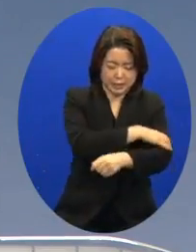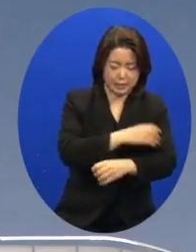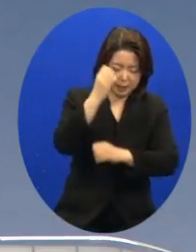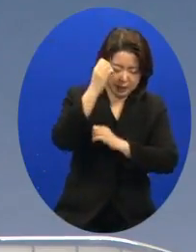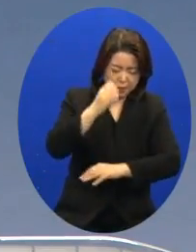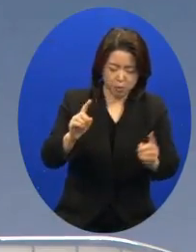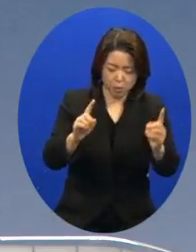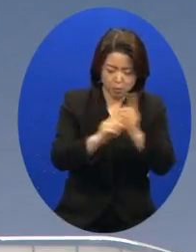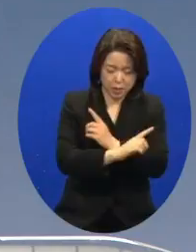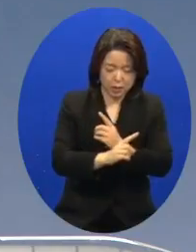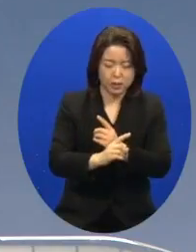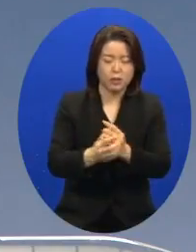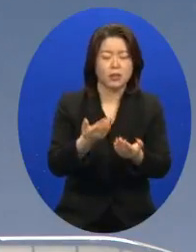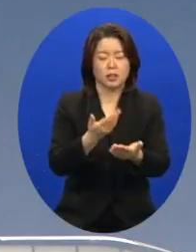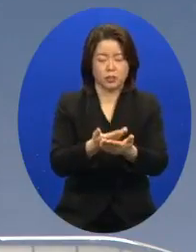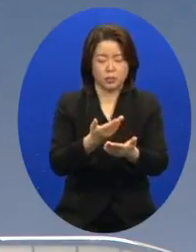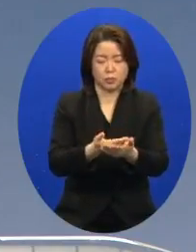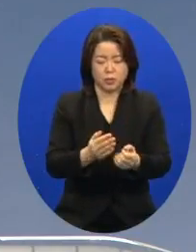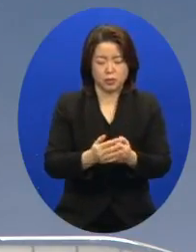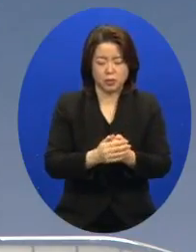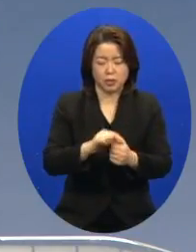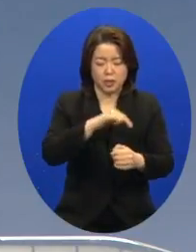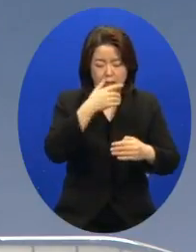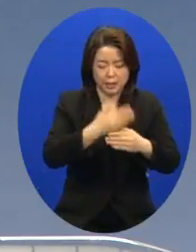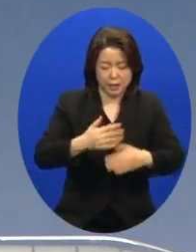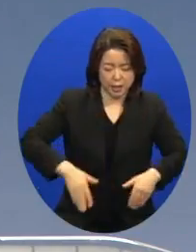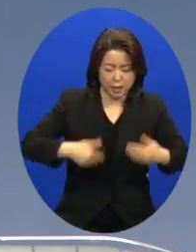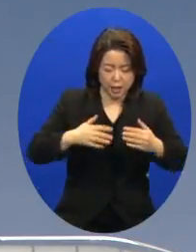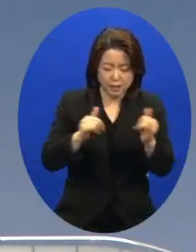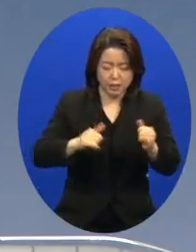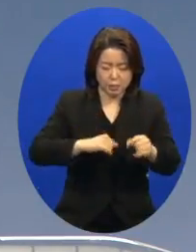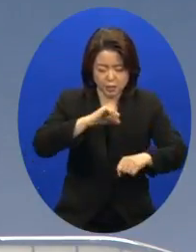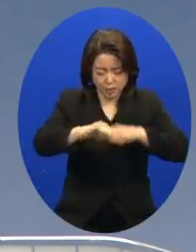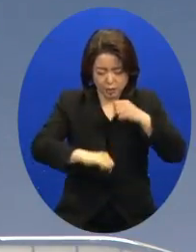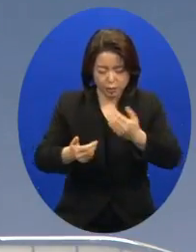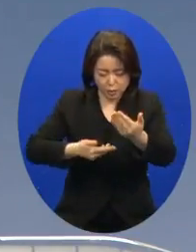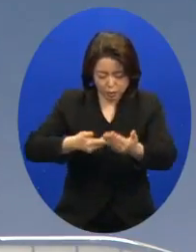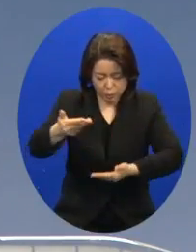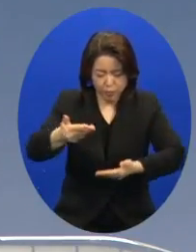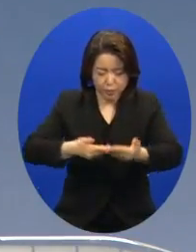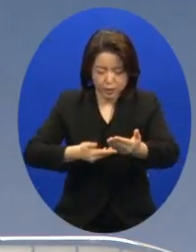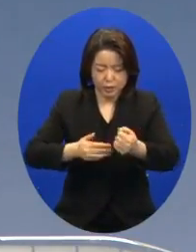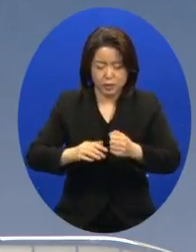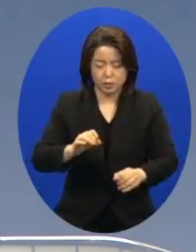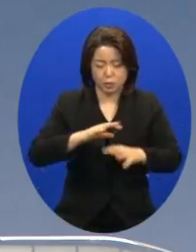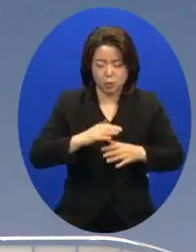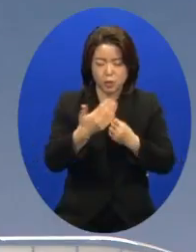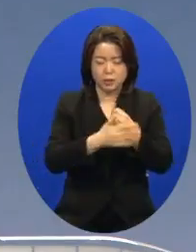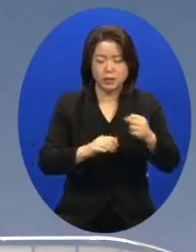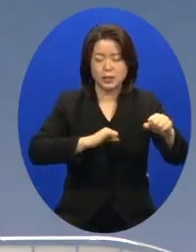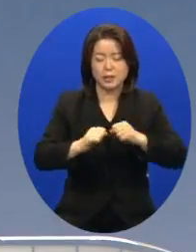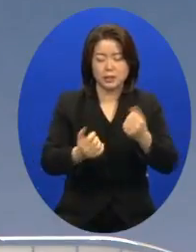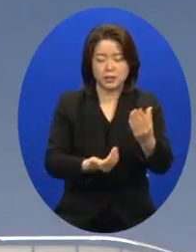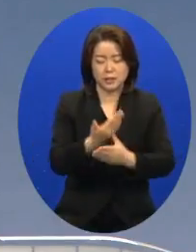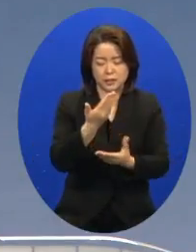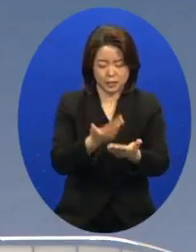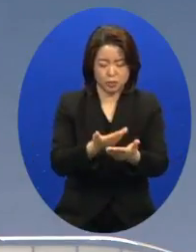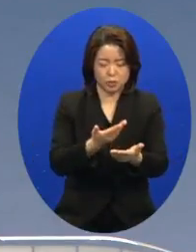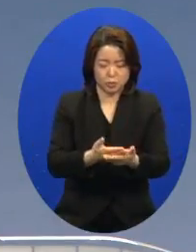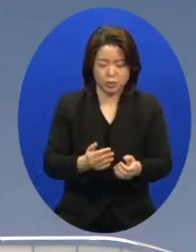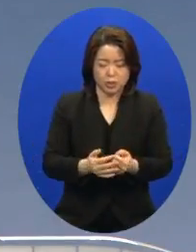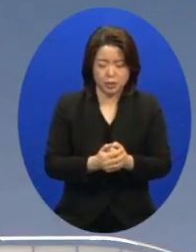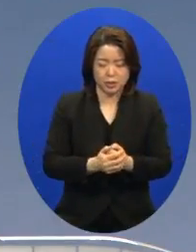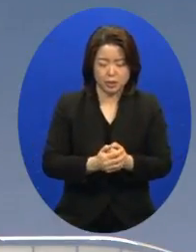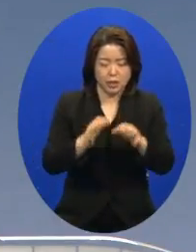변화가 일어나게 하소서 남북 주민들이 자유롭게 왕래하는 놀라운 은혜의 역사가 일어나게 하옵소서 썩